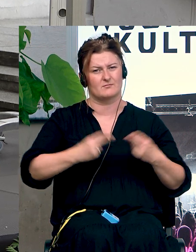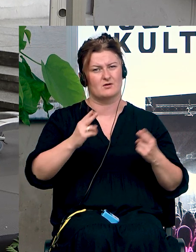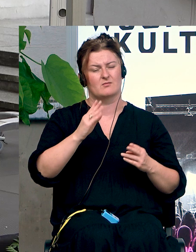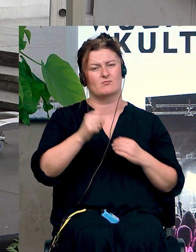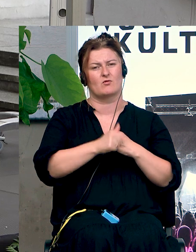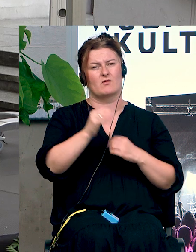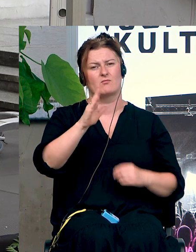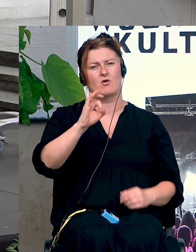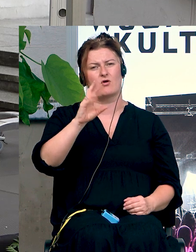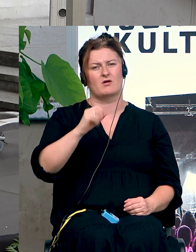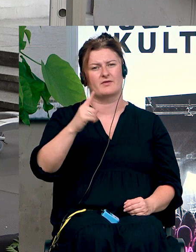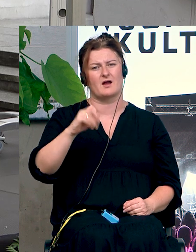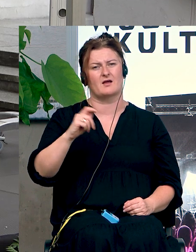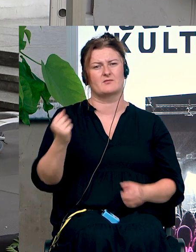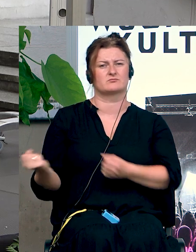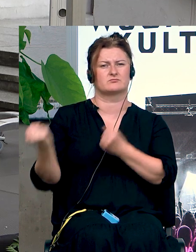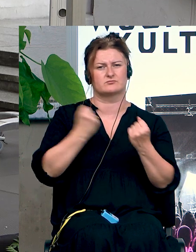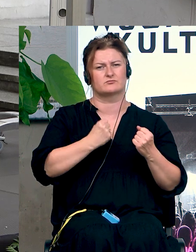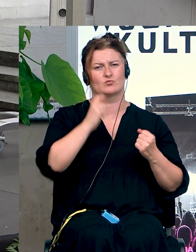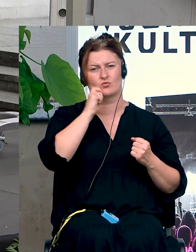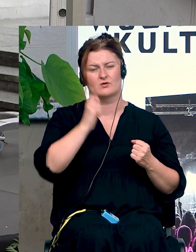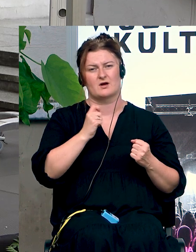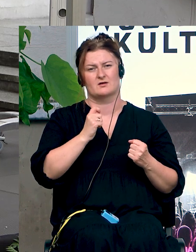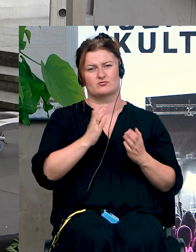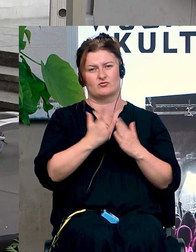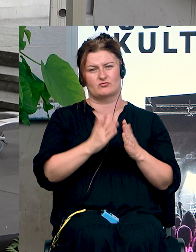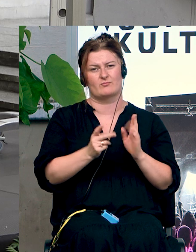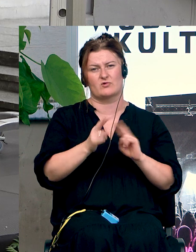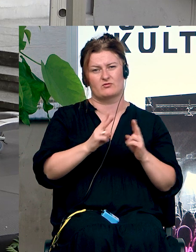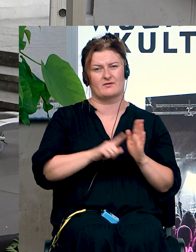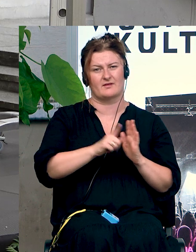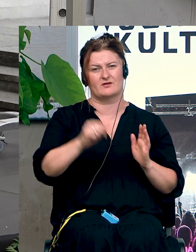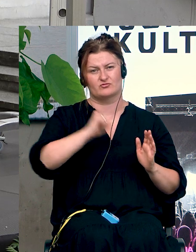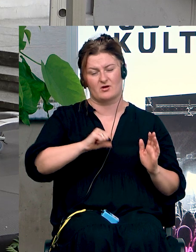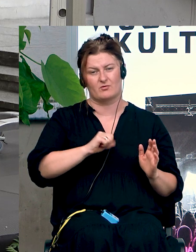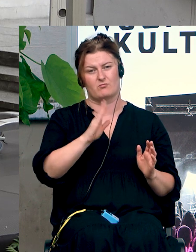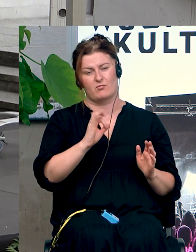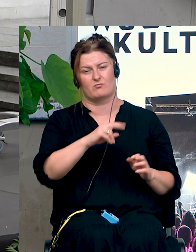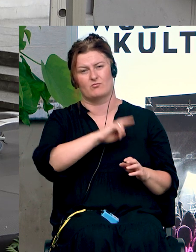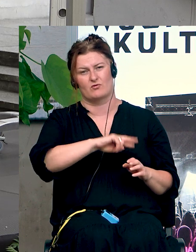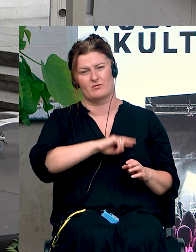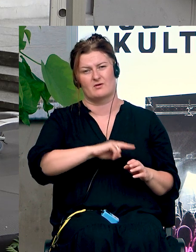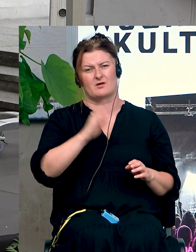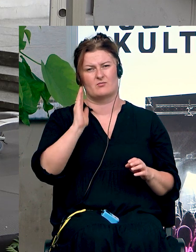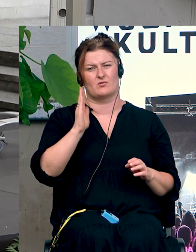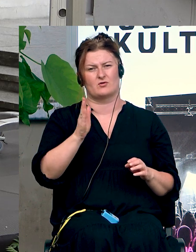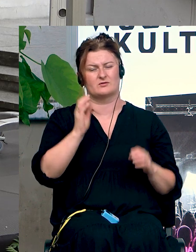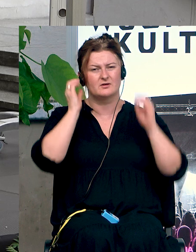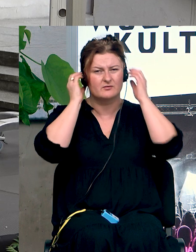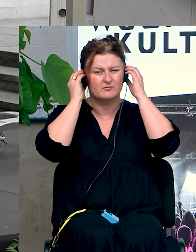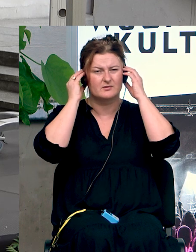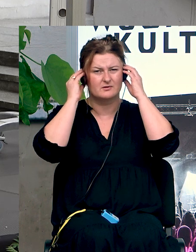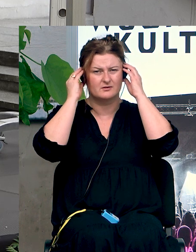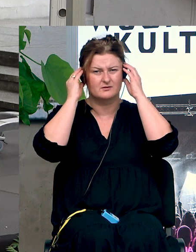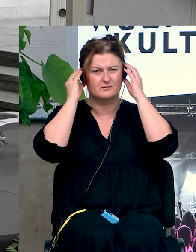книжку і переклав її для себе, бо вона йому сподобалася. А потім при нагоді передав її